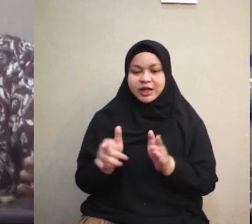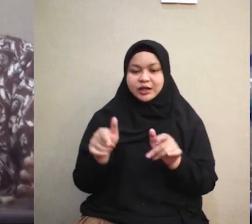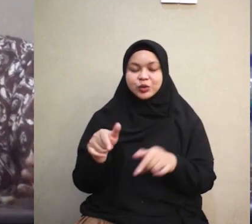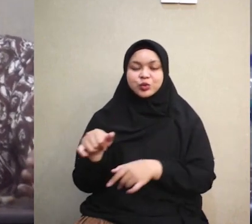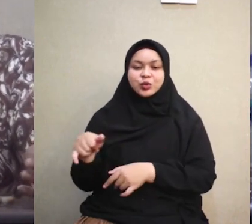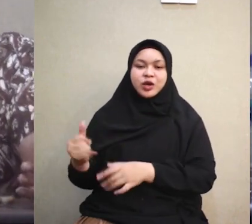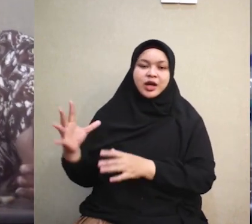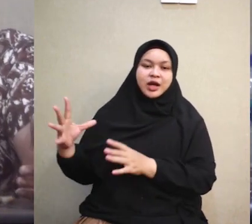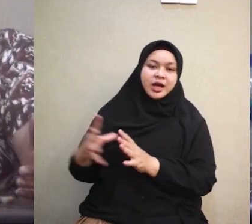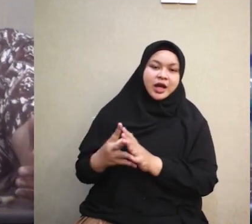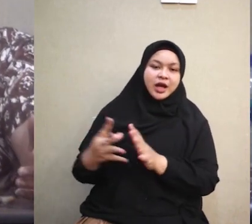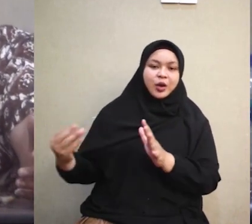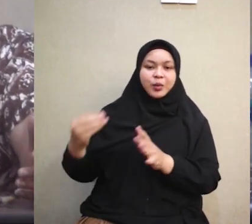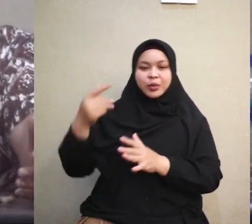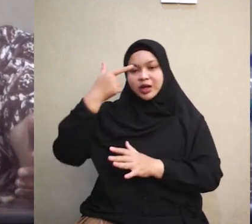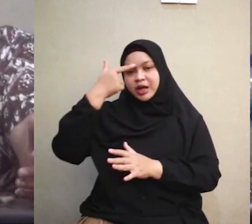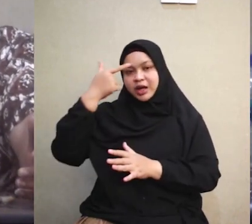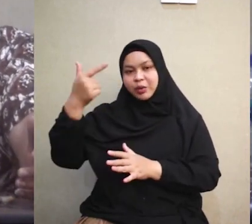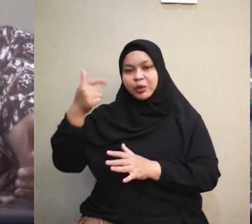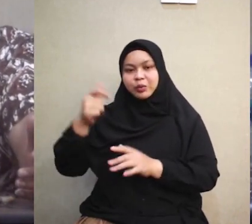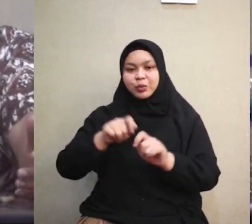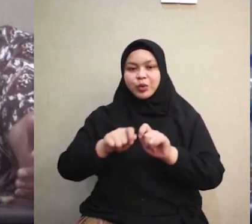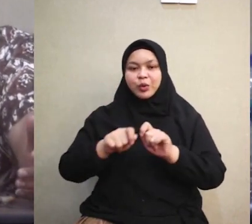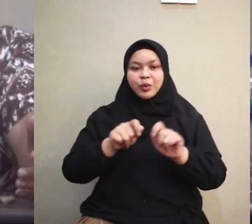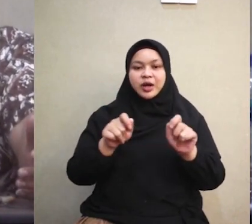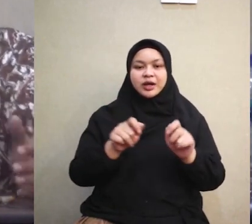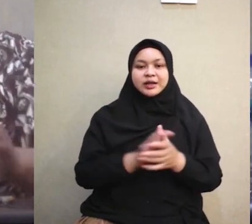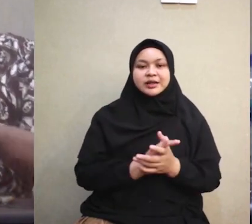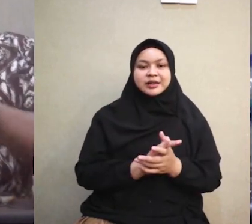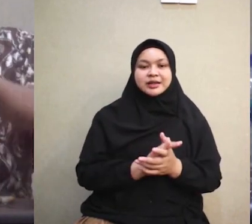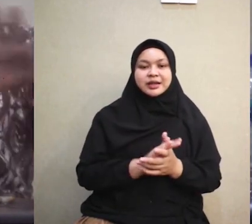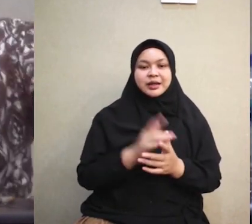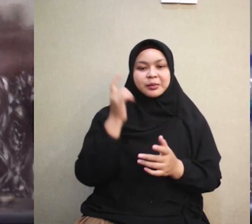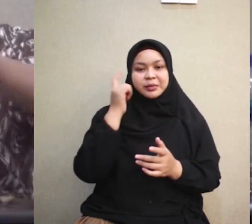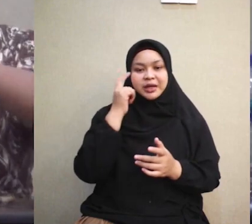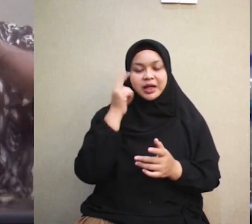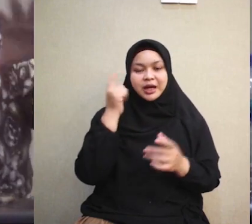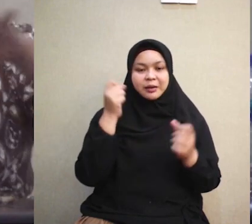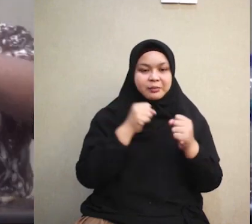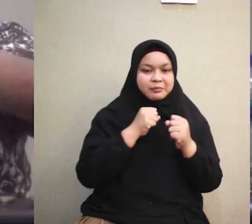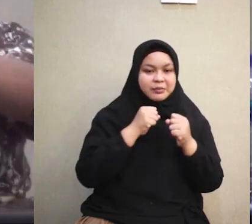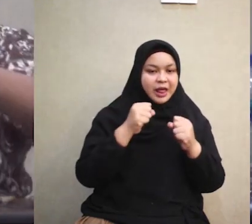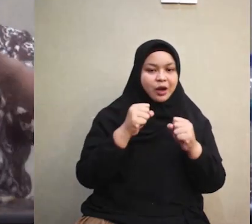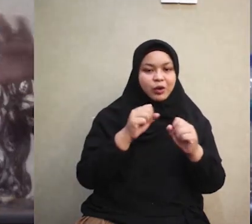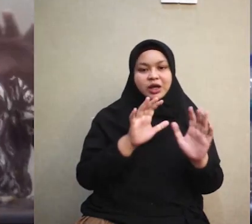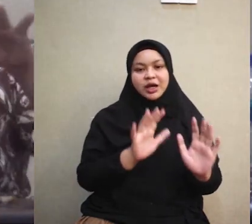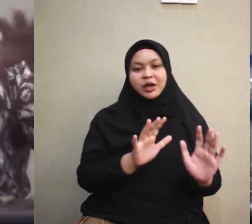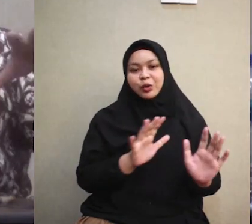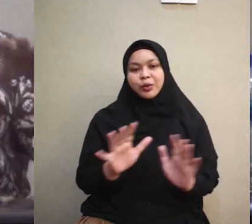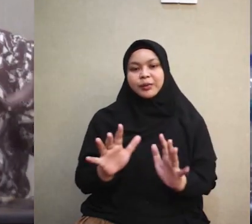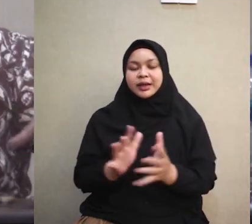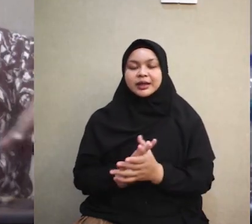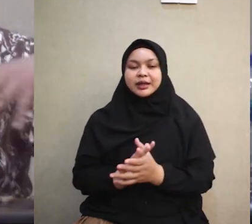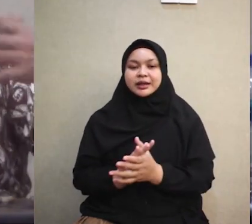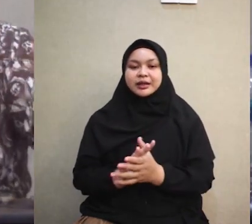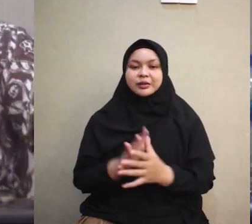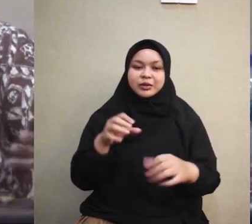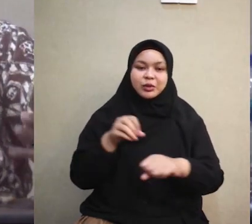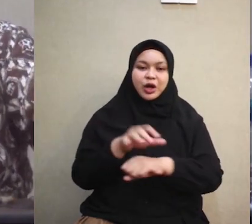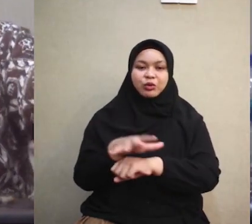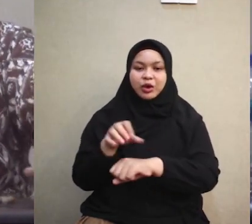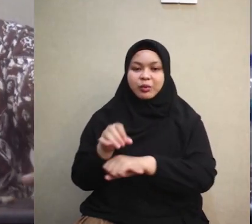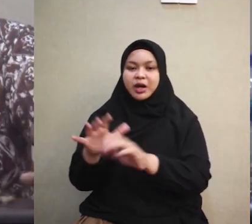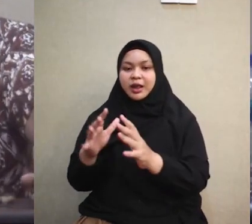diadopsi oleh akademisi yang membuat pikiran-pikiran perlawanan ini Kemudian menyebar ke banyak tempat karena sudah mulai dikenali bahwa